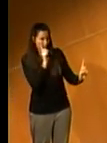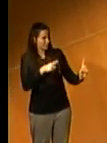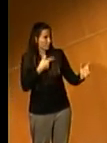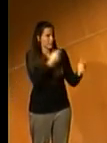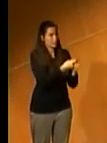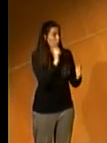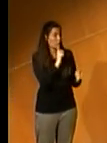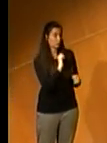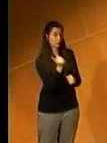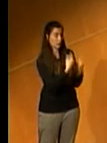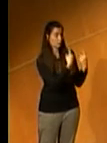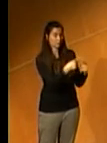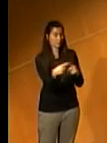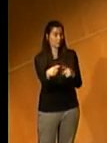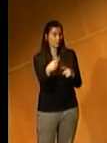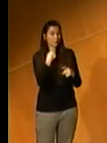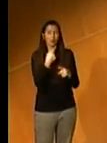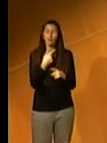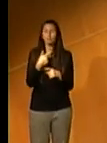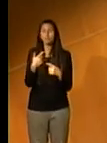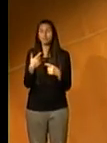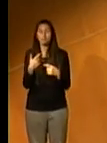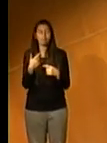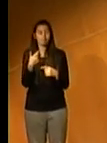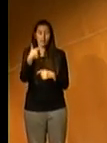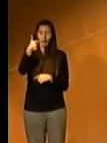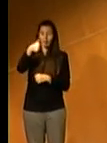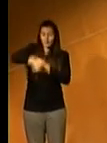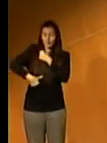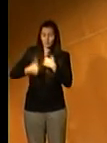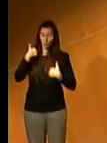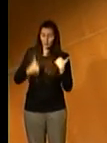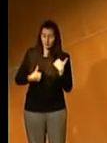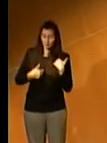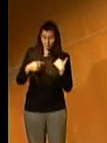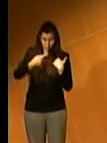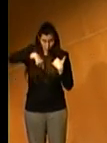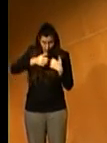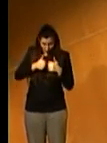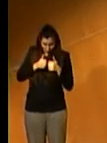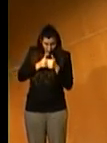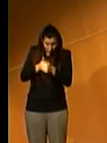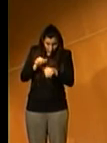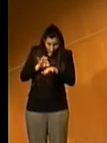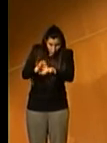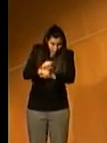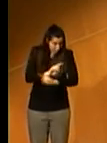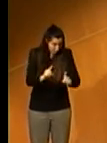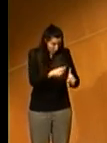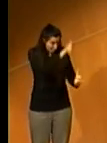pas un handicap, on accompagne des élèves. Donc voilà, notre savoir-faire fait